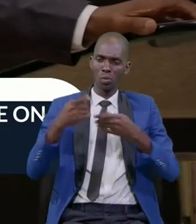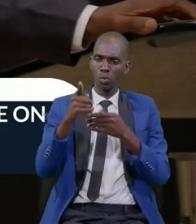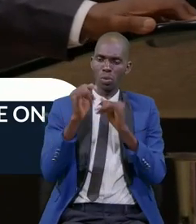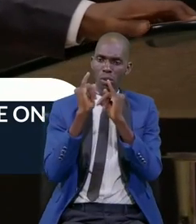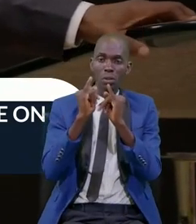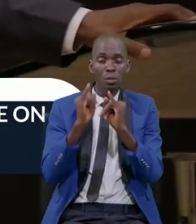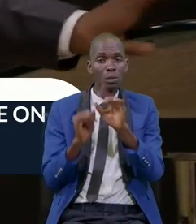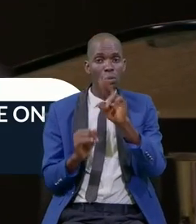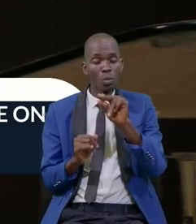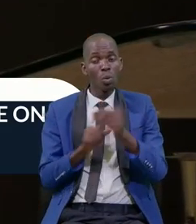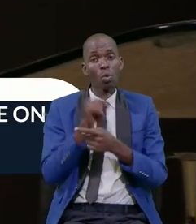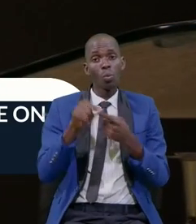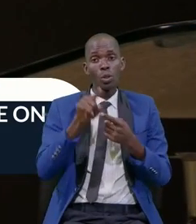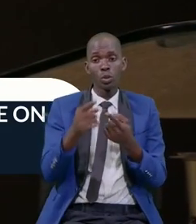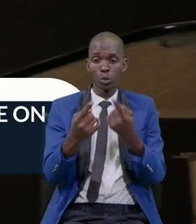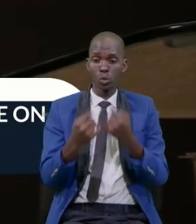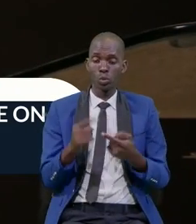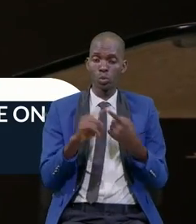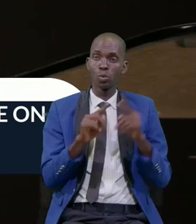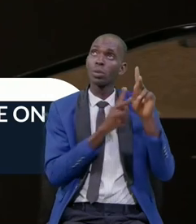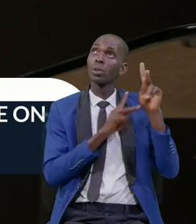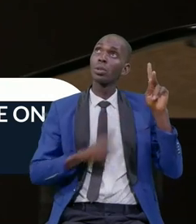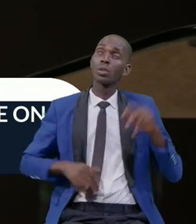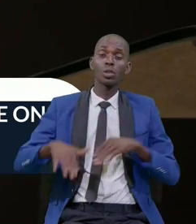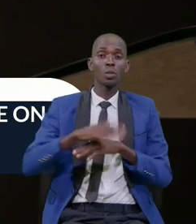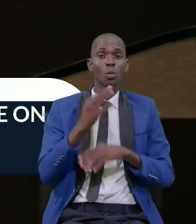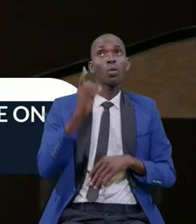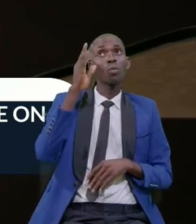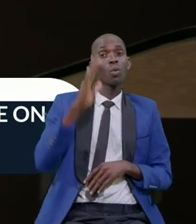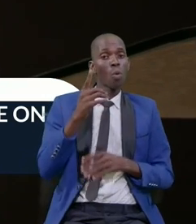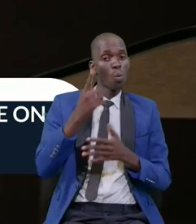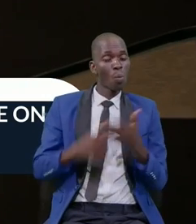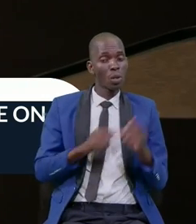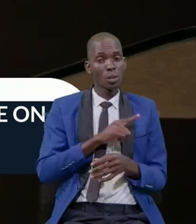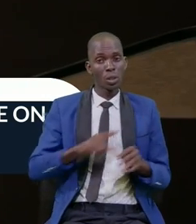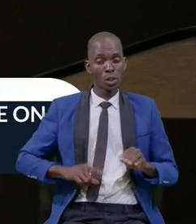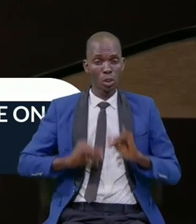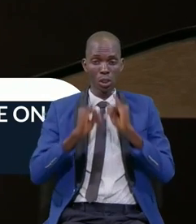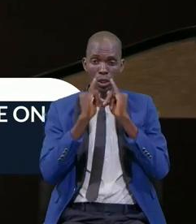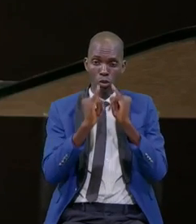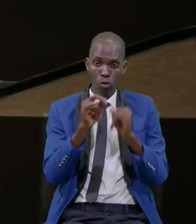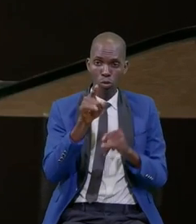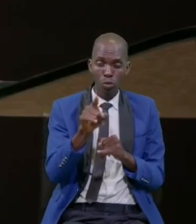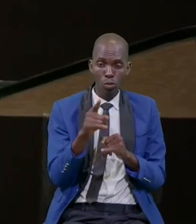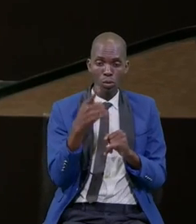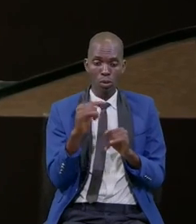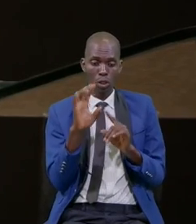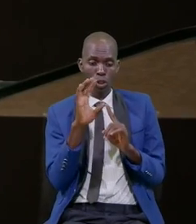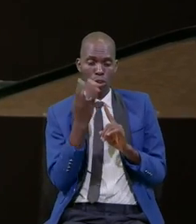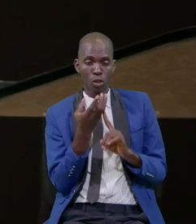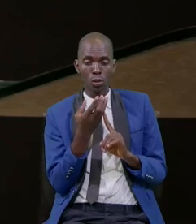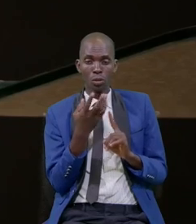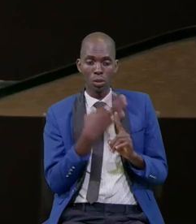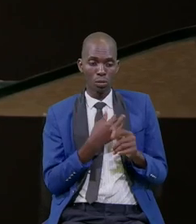venez dans le royaume de Dieu, ce que le Seigneur a déjà stipulé, les termes, les conditions